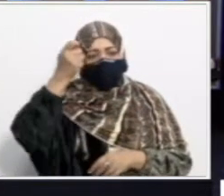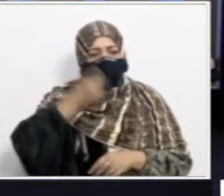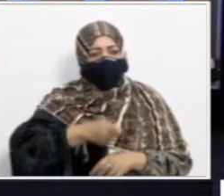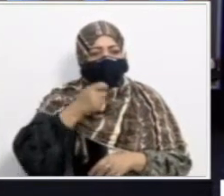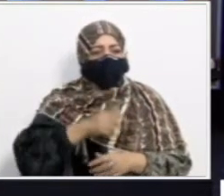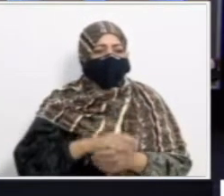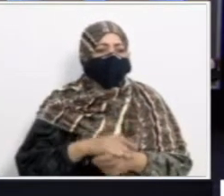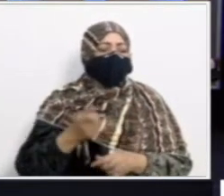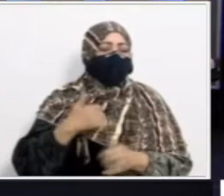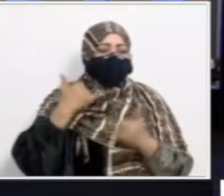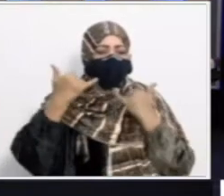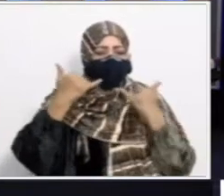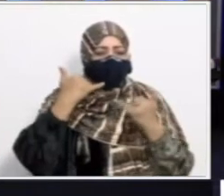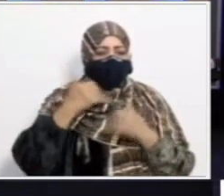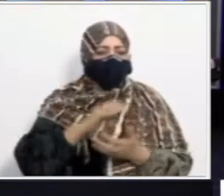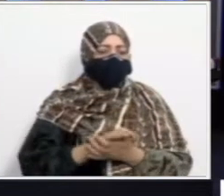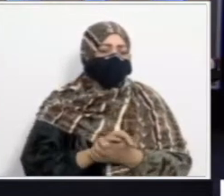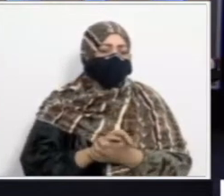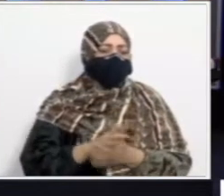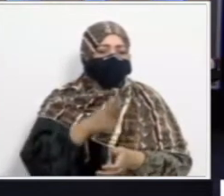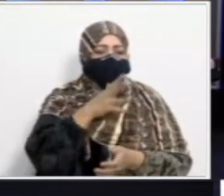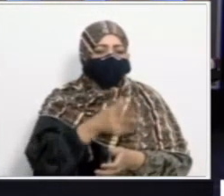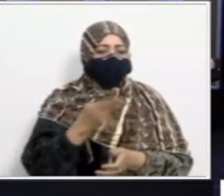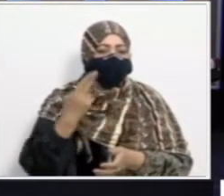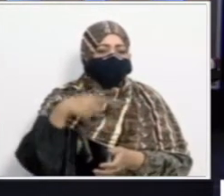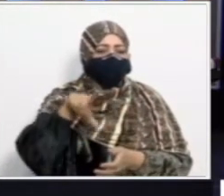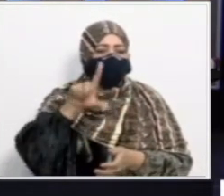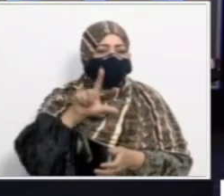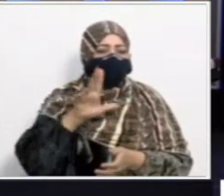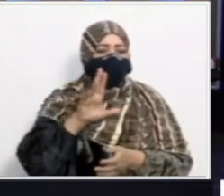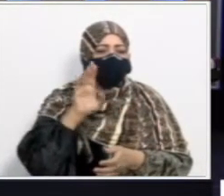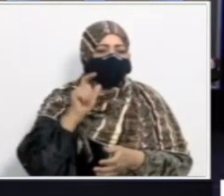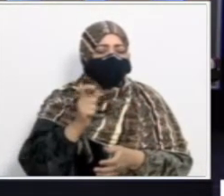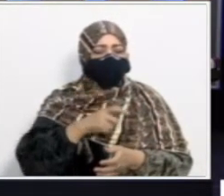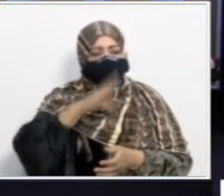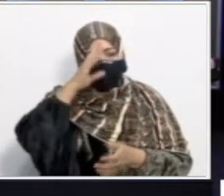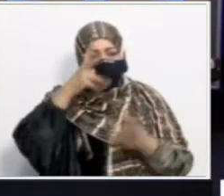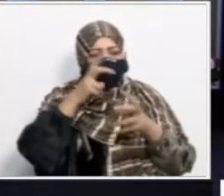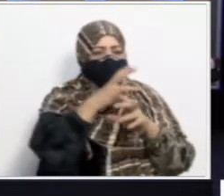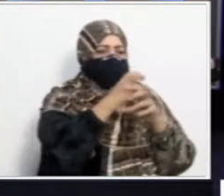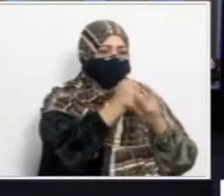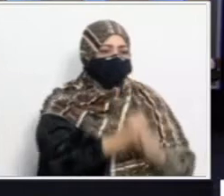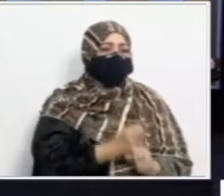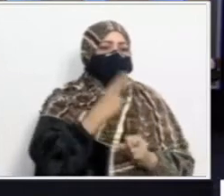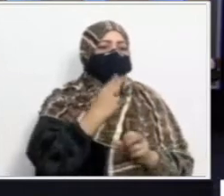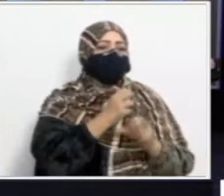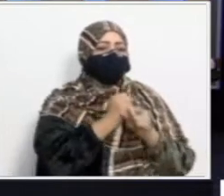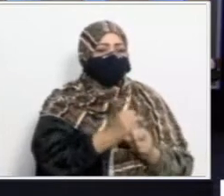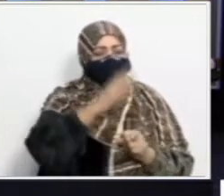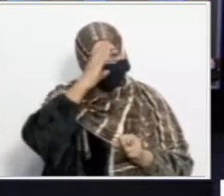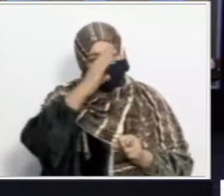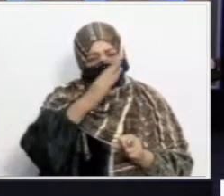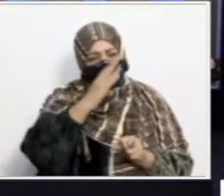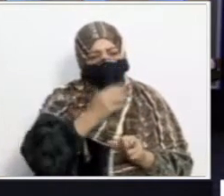عبد الرحمن ربي يحفظك ان شاء الله من كل سوء. الله يسلمك بارك الله فيك يا اخ مبروك، تفضل. مرحبتين بك يا شيخ عبد الرحمن،